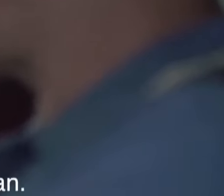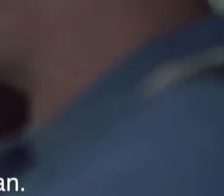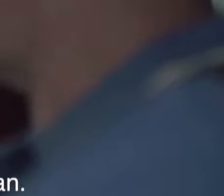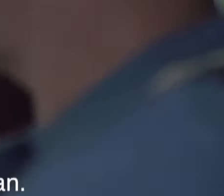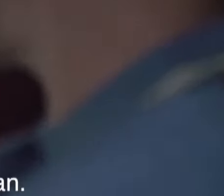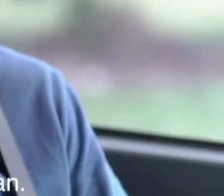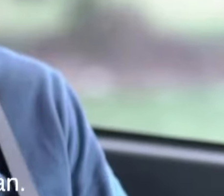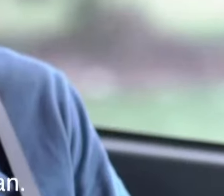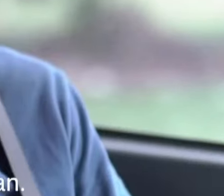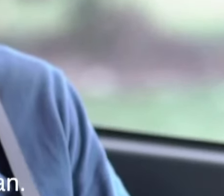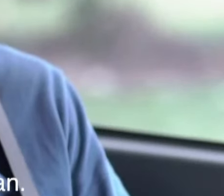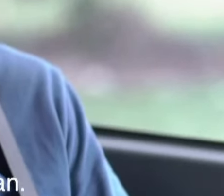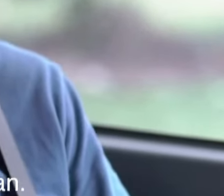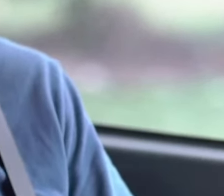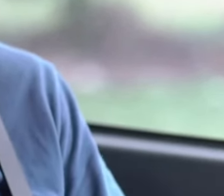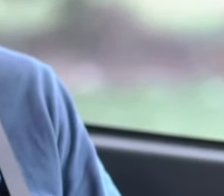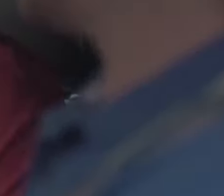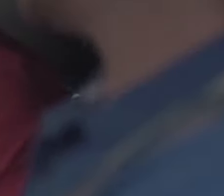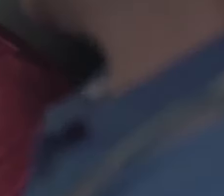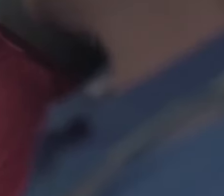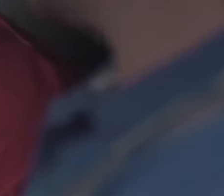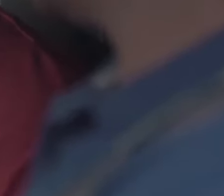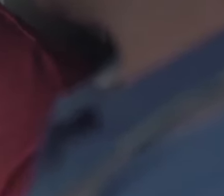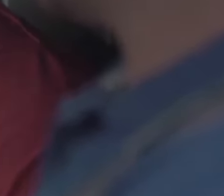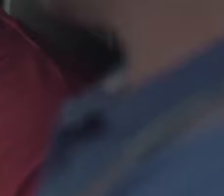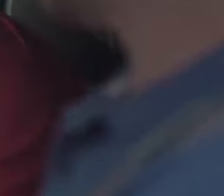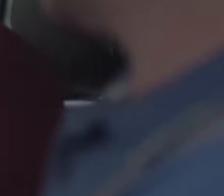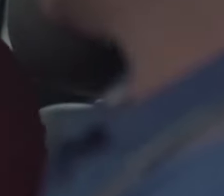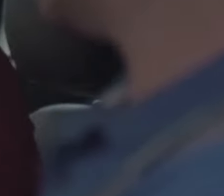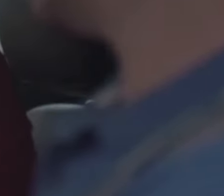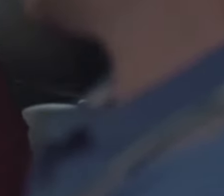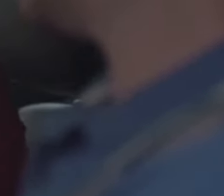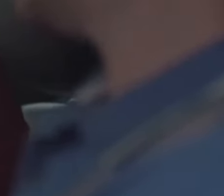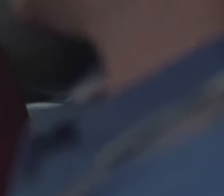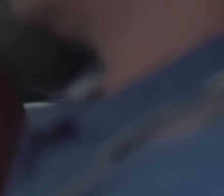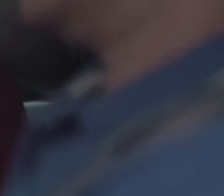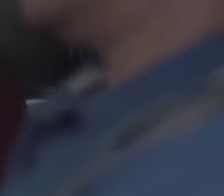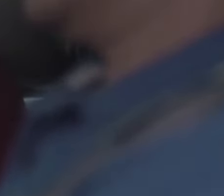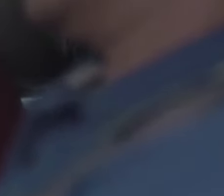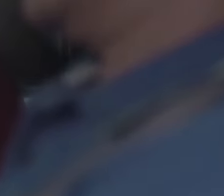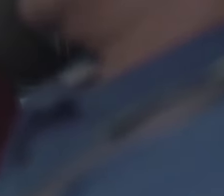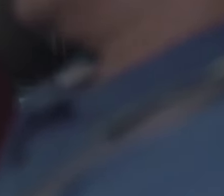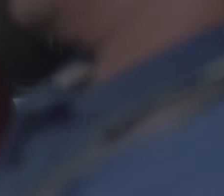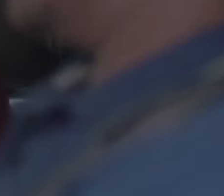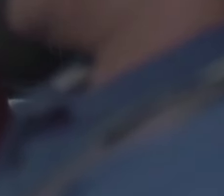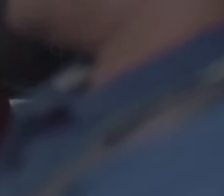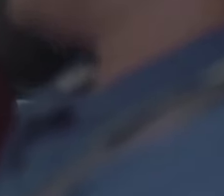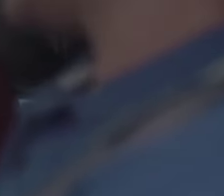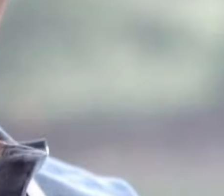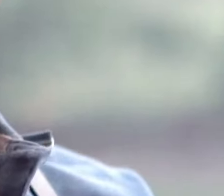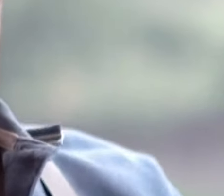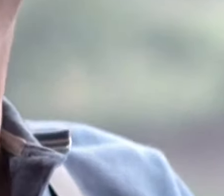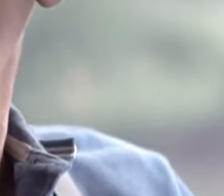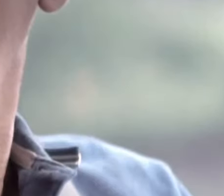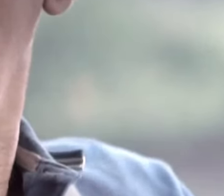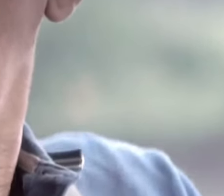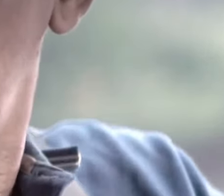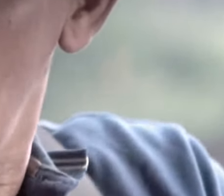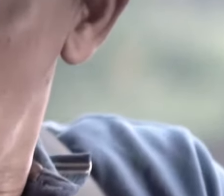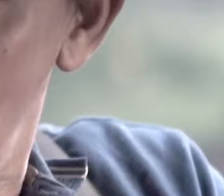Pertulangan dia orang kata kau ni macam something jalanan. Macam mana? Eh, tak boleh, Ban. Orang macam ni kalau kita biarkan, menyusahkan orang lain ni.